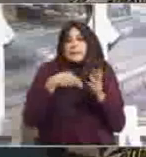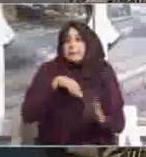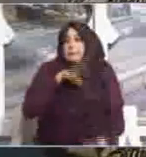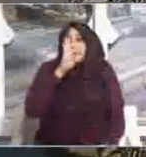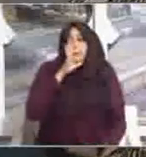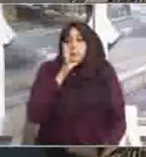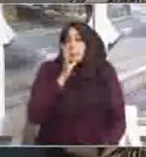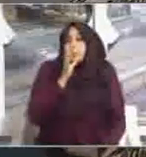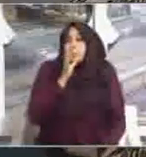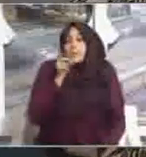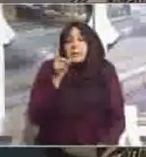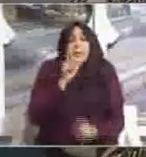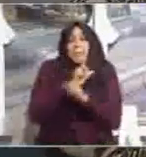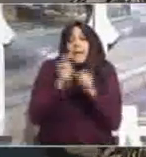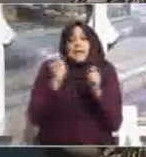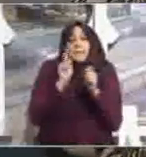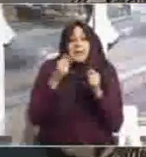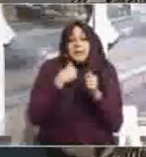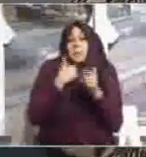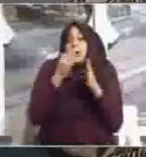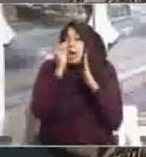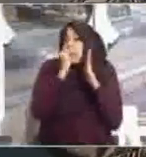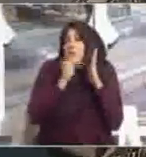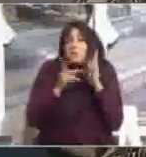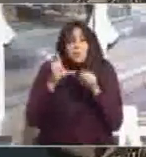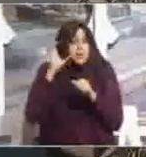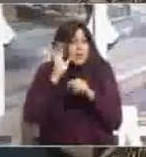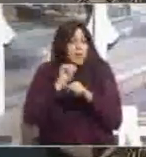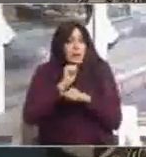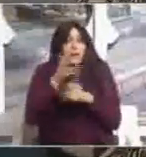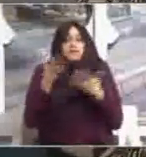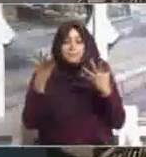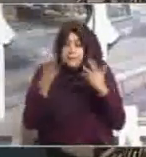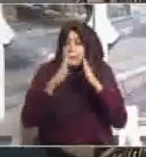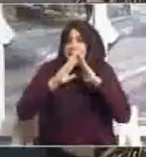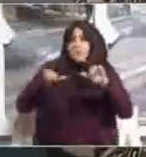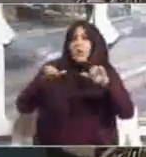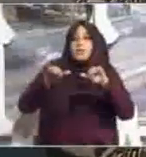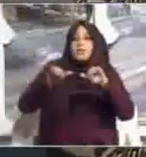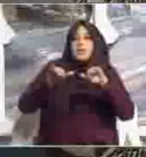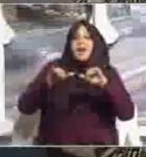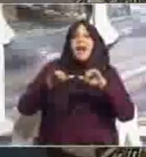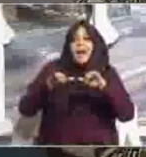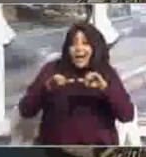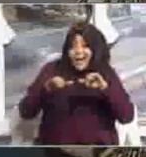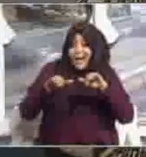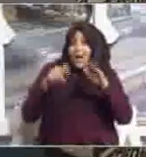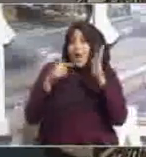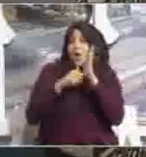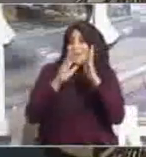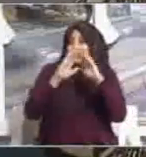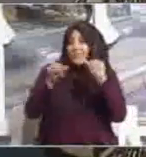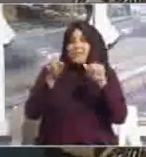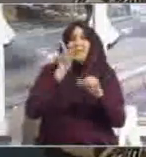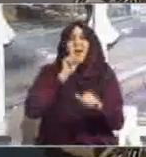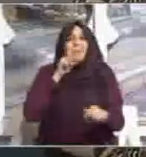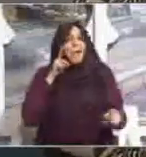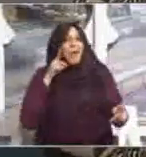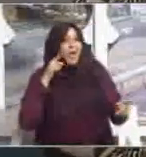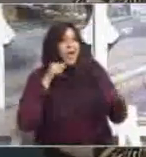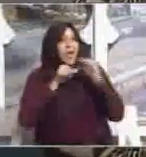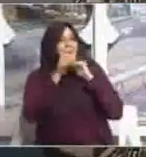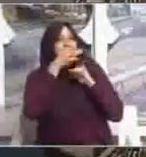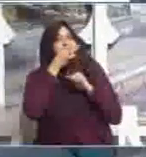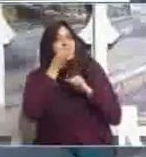قالت لي ما احترمتينيش كذا، قال لما لا الفصال بيناتنا. فلما طلقها